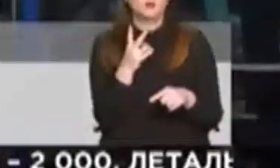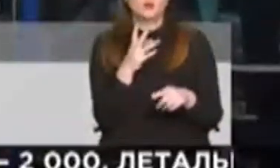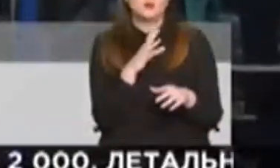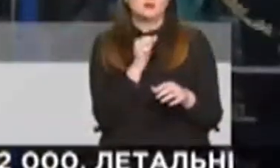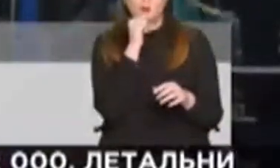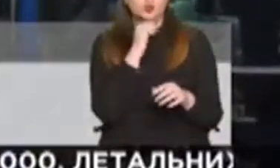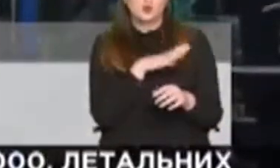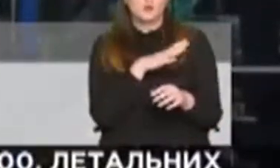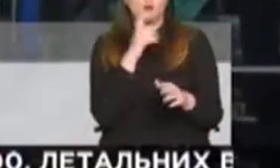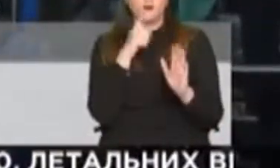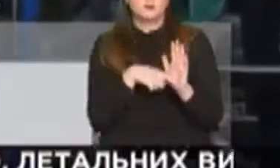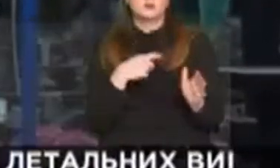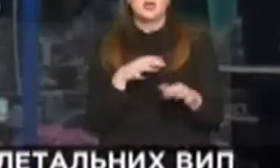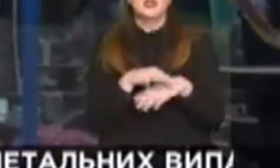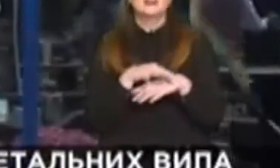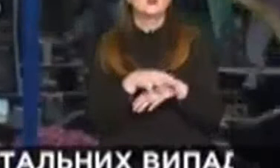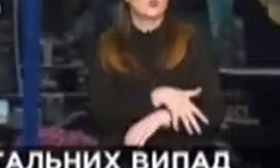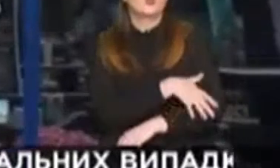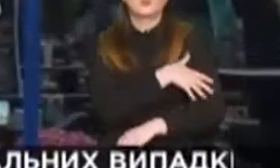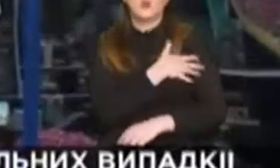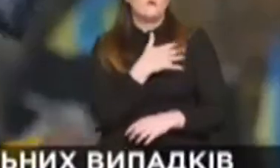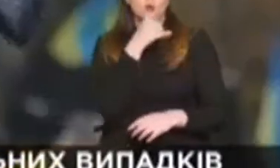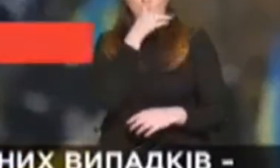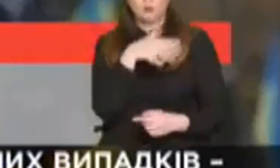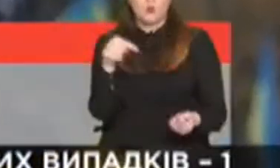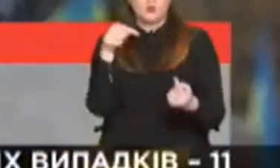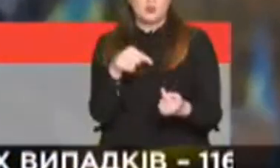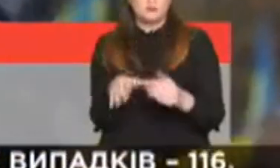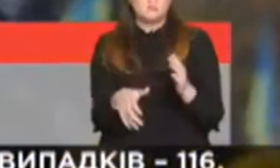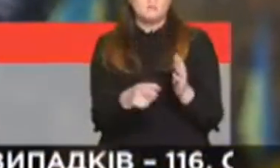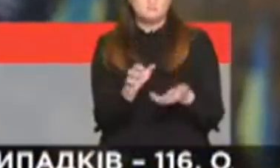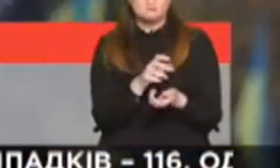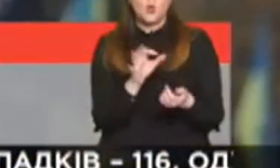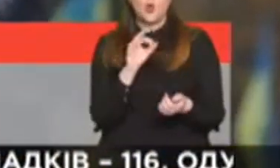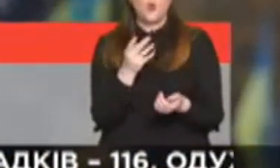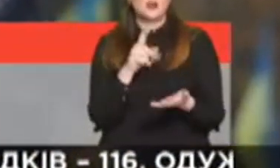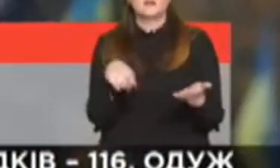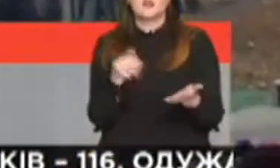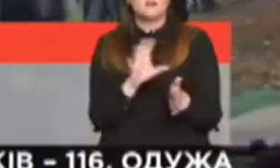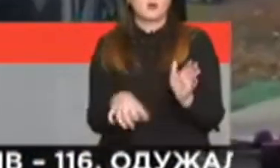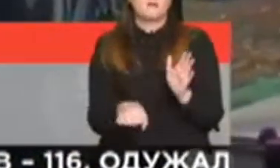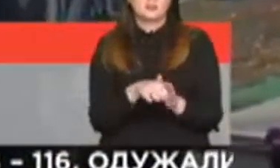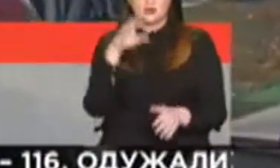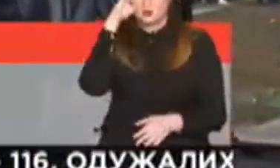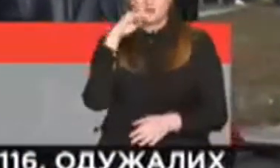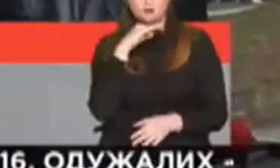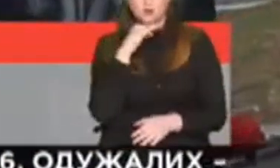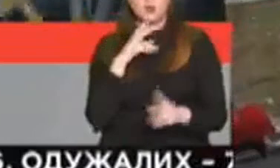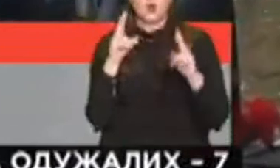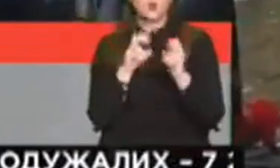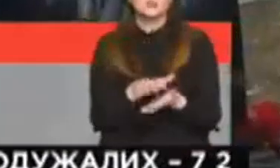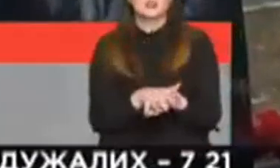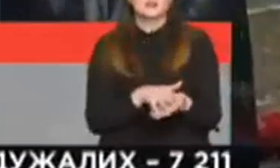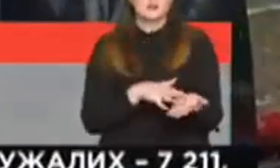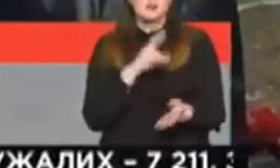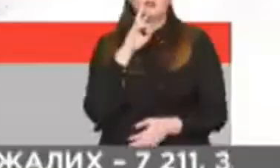впізнати. Тіло Володимира Самоленка довго не могли ідентифікувати. Так само довго Оля не вірила у загибель батька. Розслідування